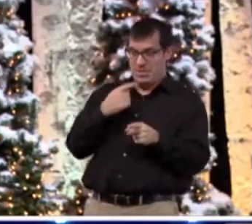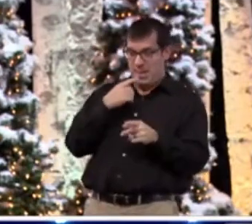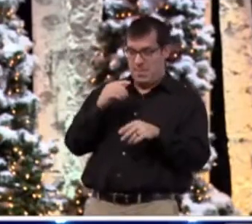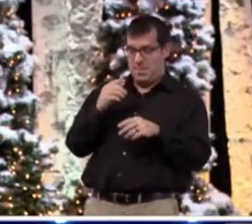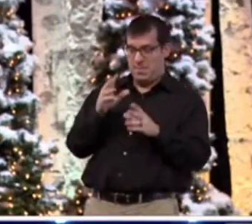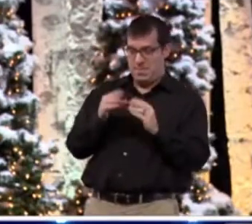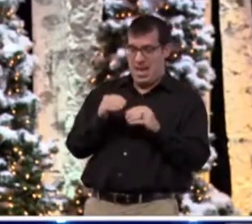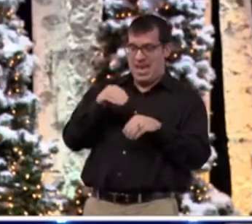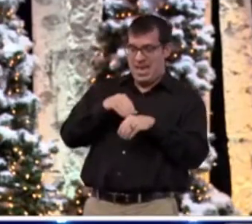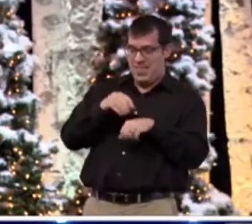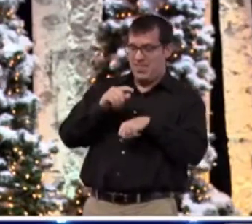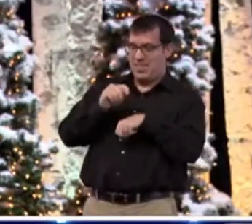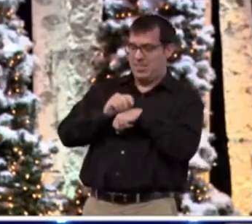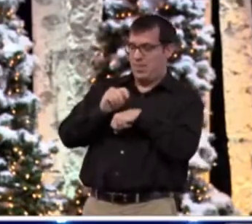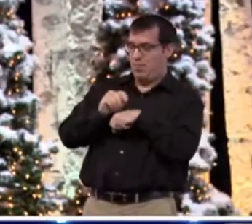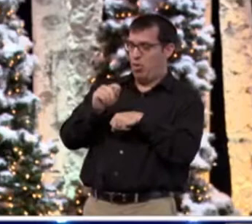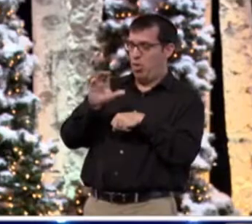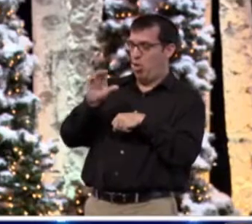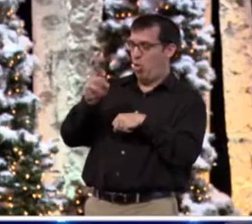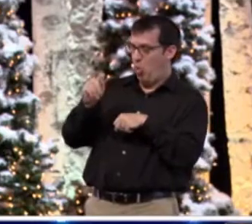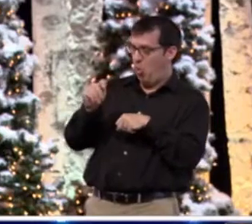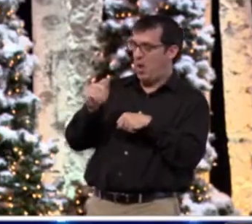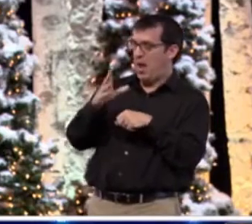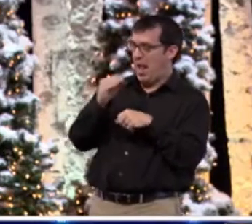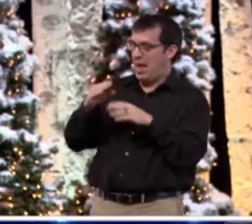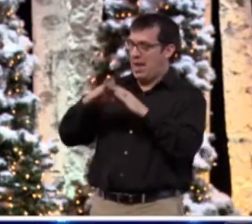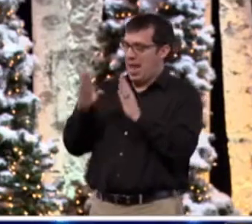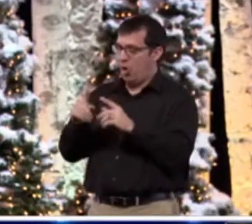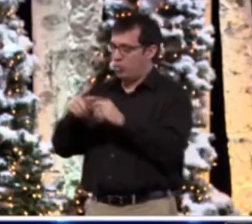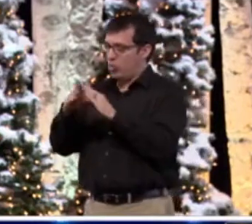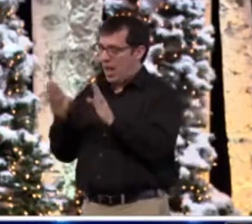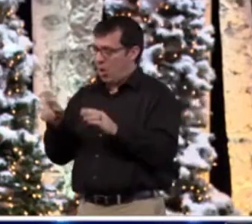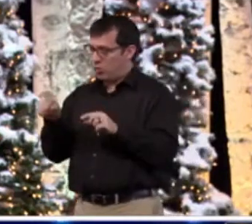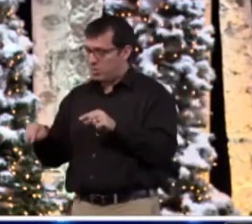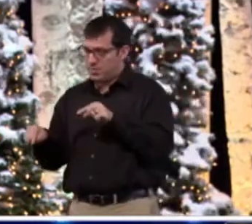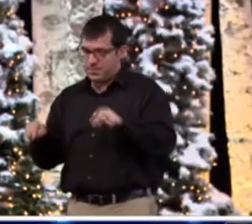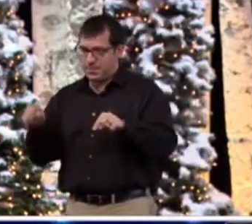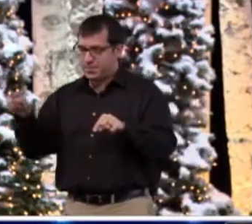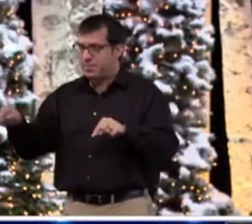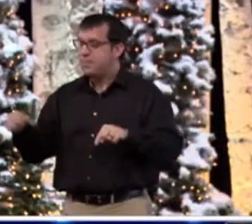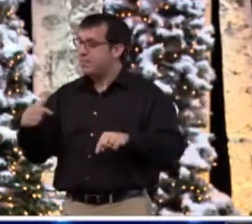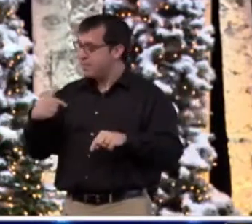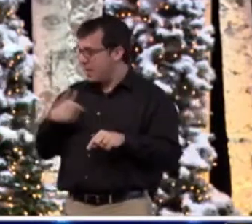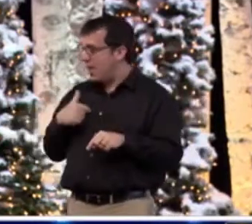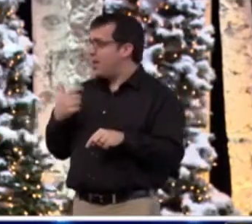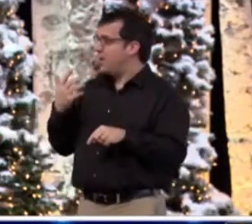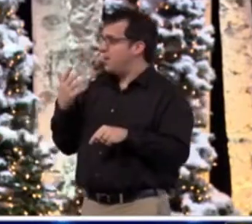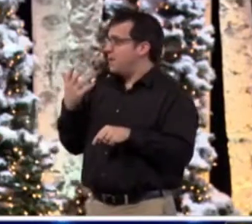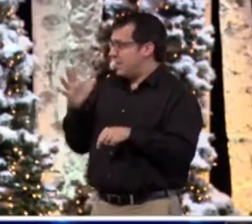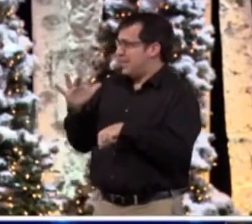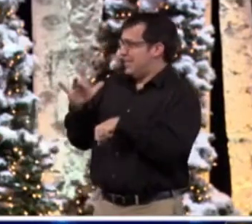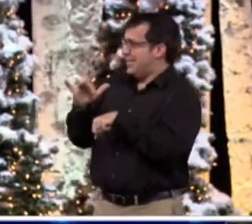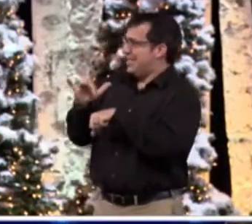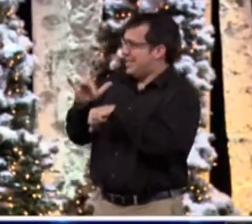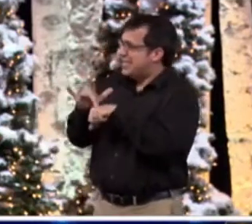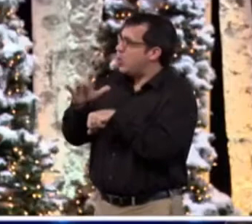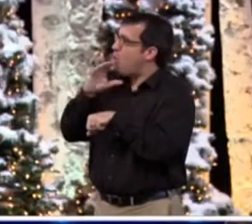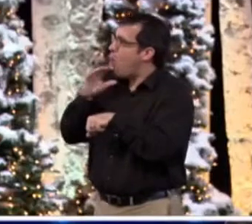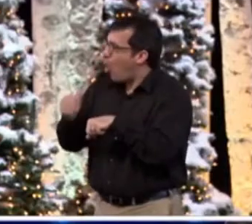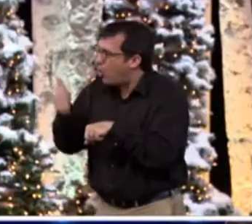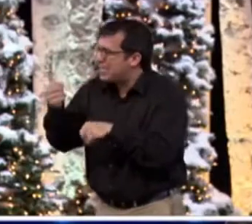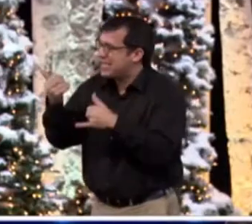र घर घरमा भेट्थे भनेर लेखिएको छ। म अहिले संसारको सबैभन्दा पुरानो चर्चमा गएको छु, जो